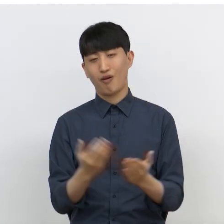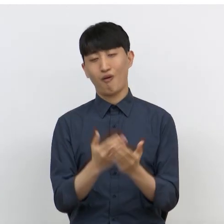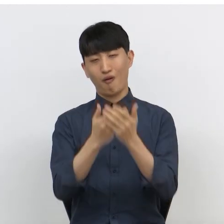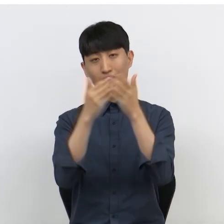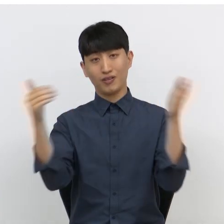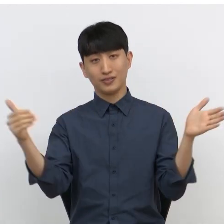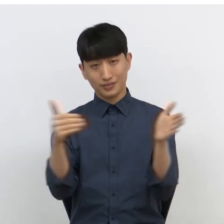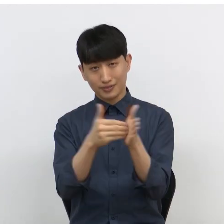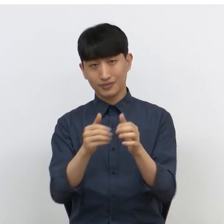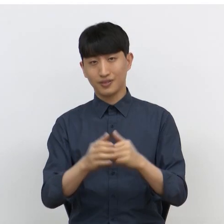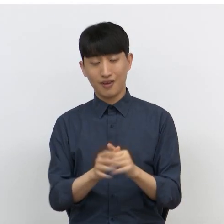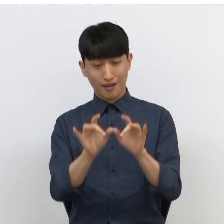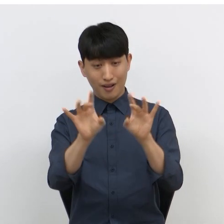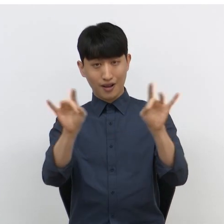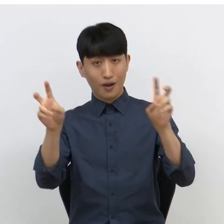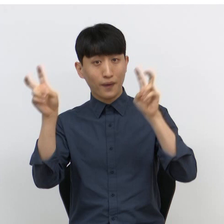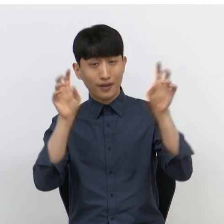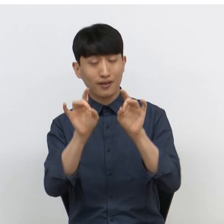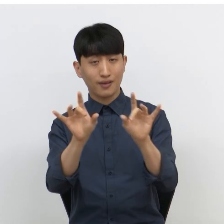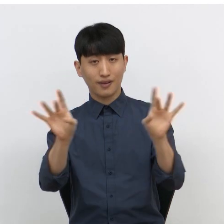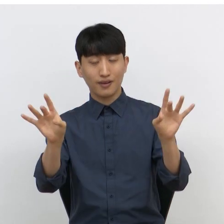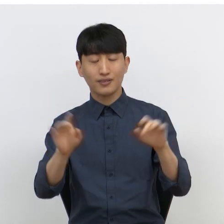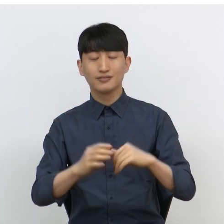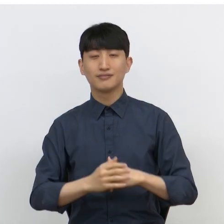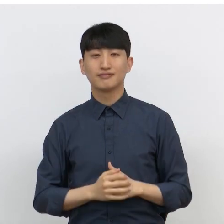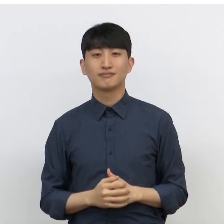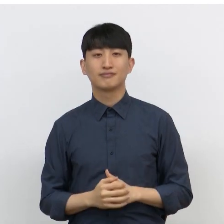했고요. 각 회사들마다